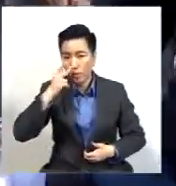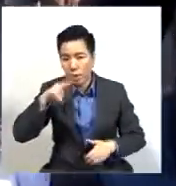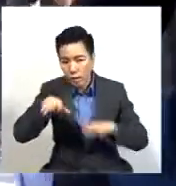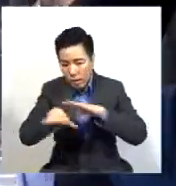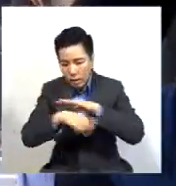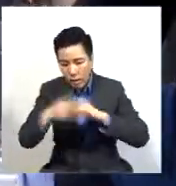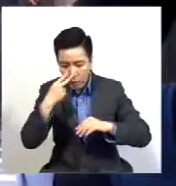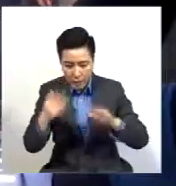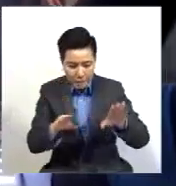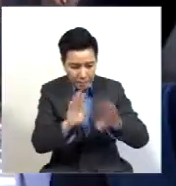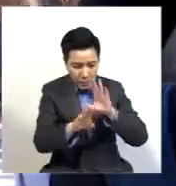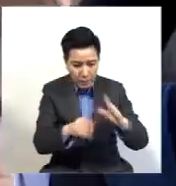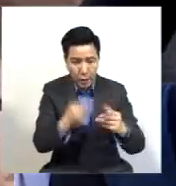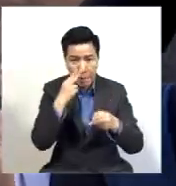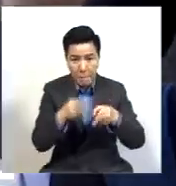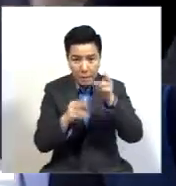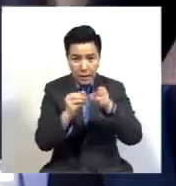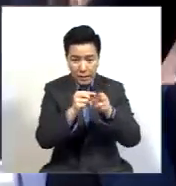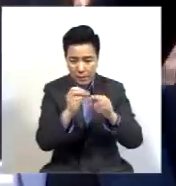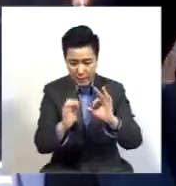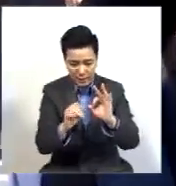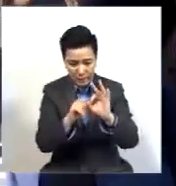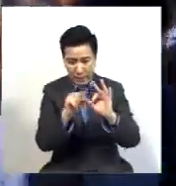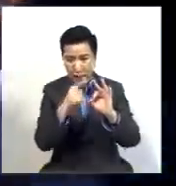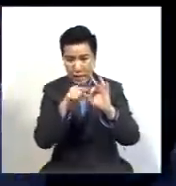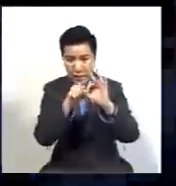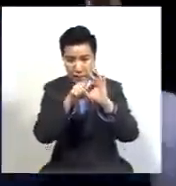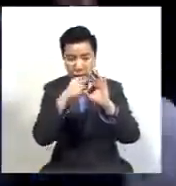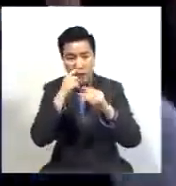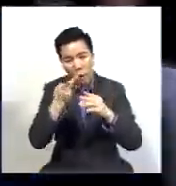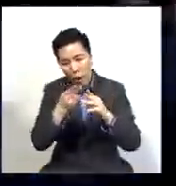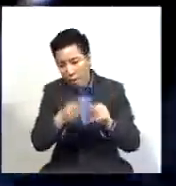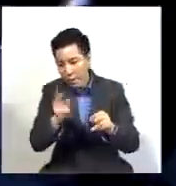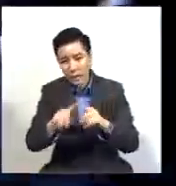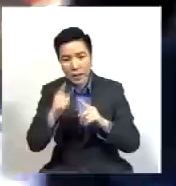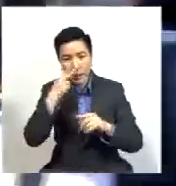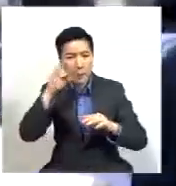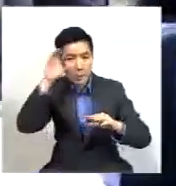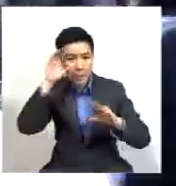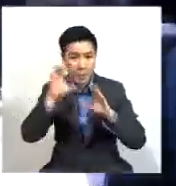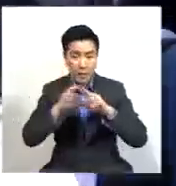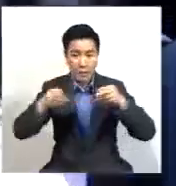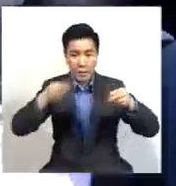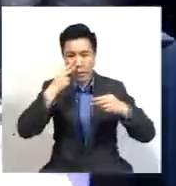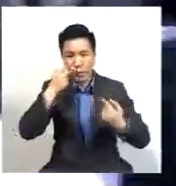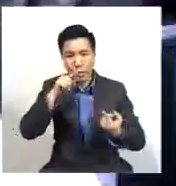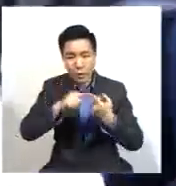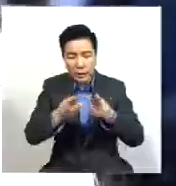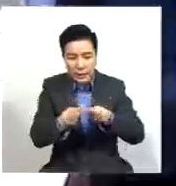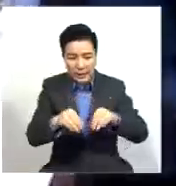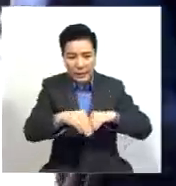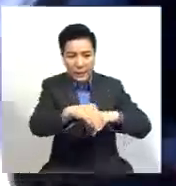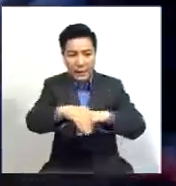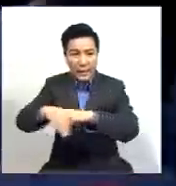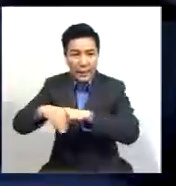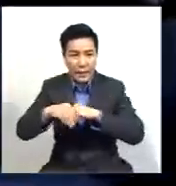รวจสอบไปเทียบเคียงกับหัวกระสุนและก็เกลียวกระสุนปืนและหลักฐานอีกอย่างก็คือภาพจากกล้องวงจรปิดที่มีการตรวจสอบพื้นที่ใ